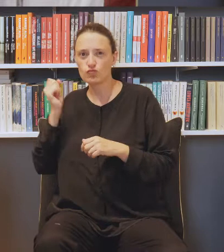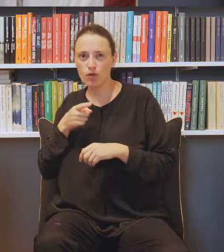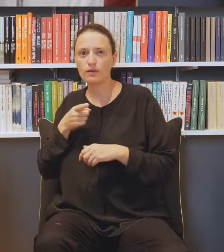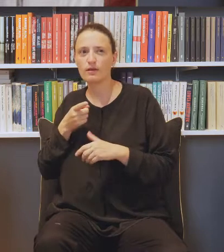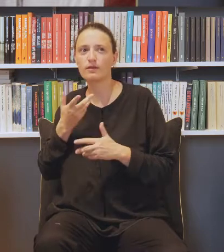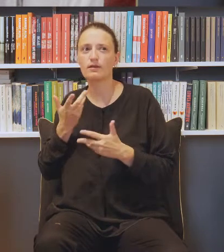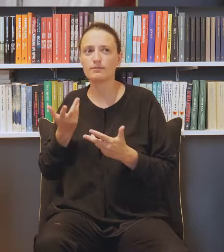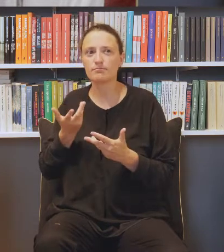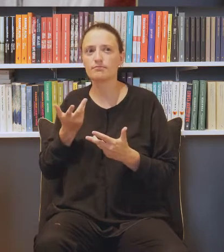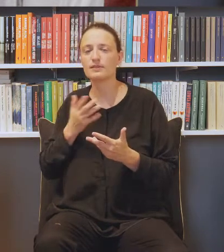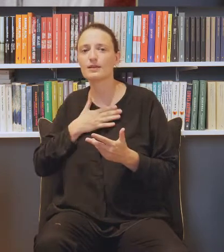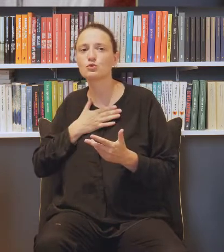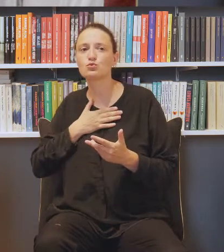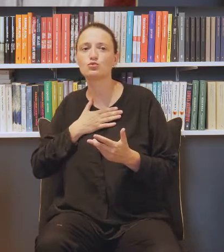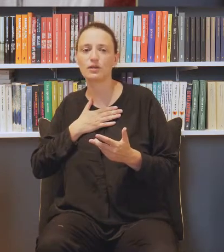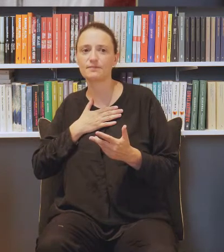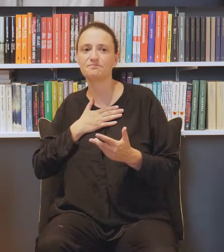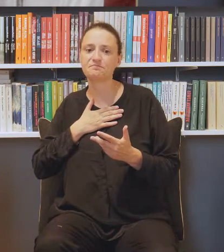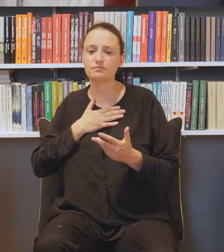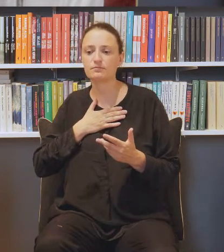poczucie, że można się z kimś